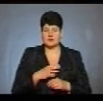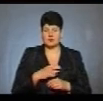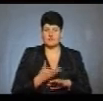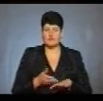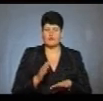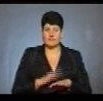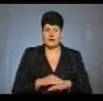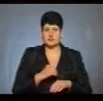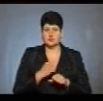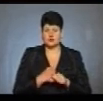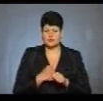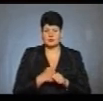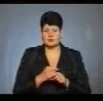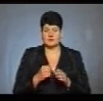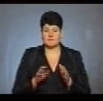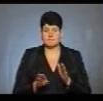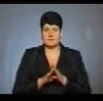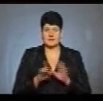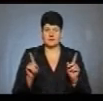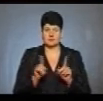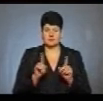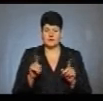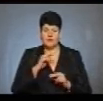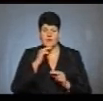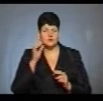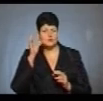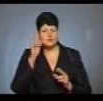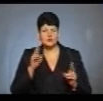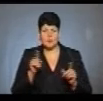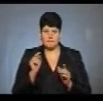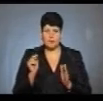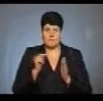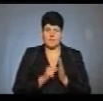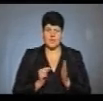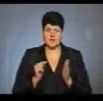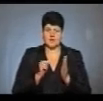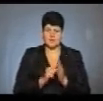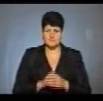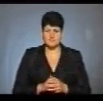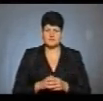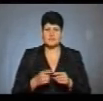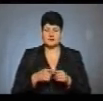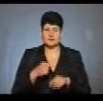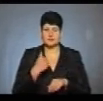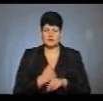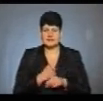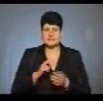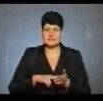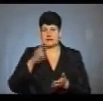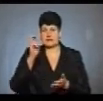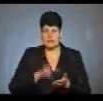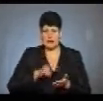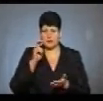важче робити під музику. Я дуже уважно слухала музику і попадала. Це опорний стрибок. Кожний учасник